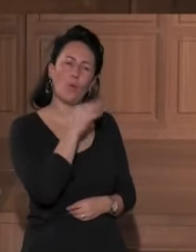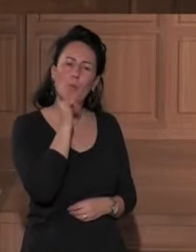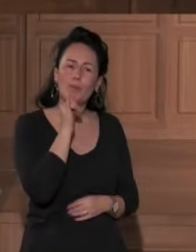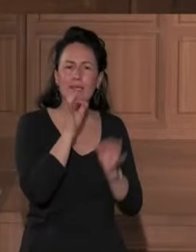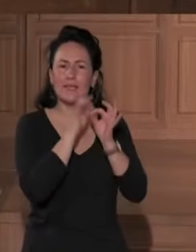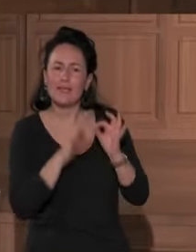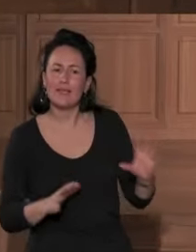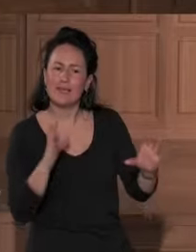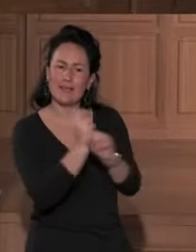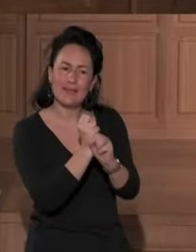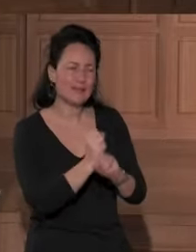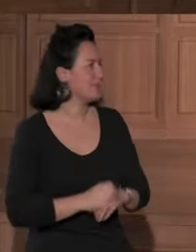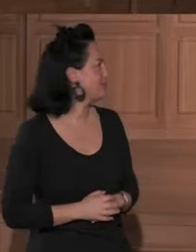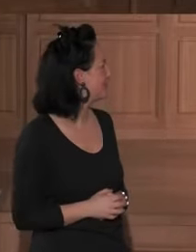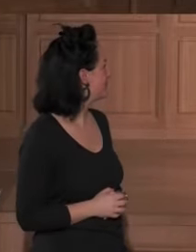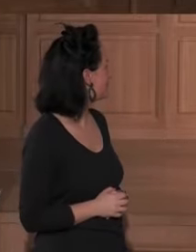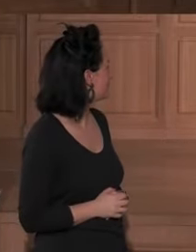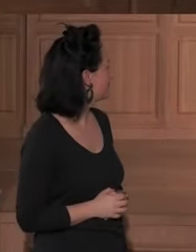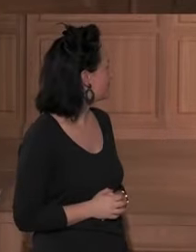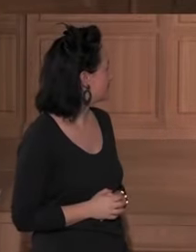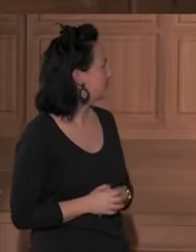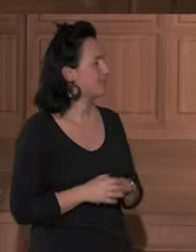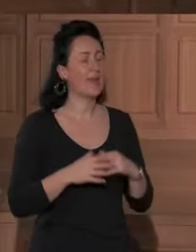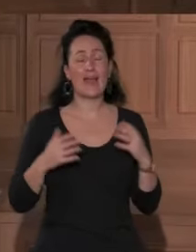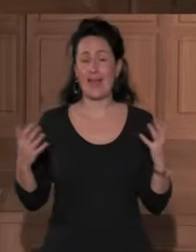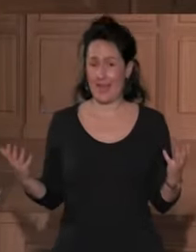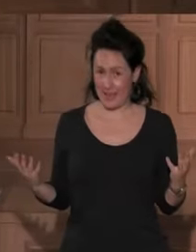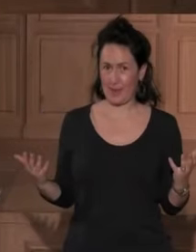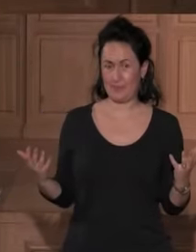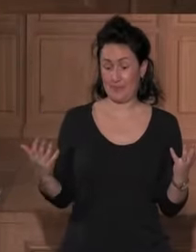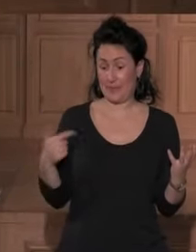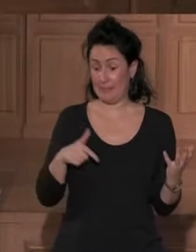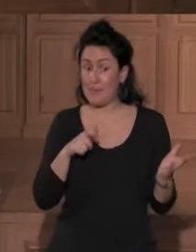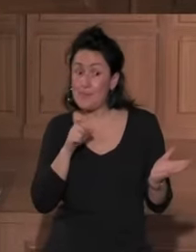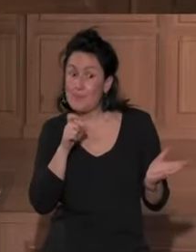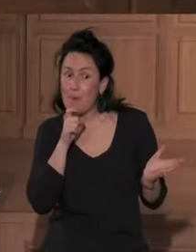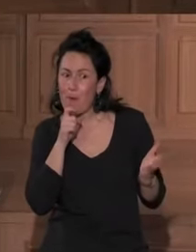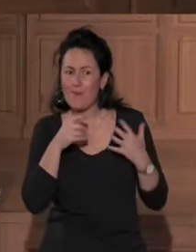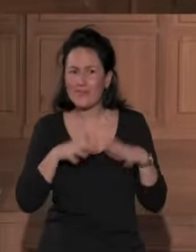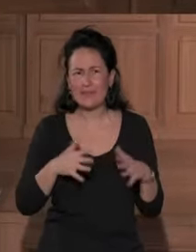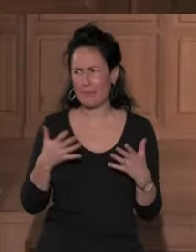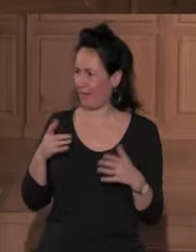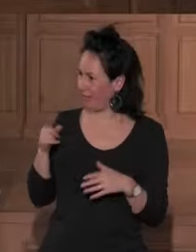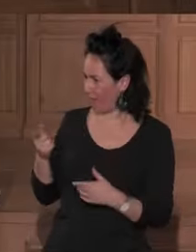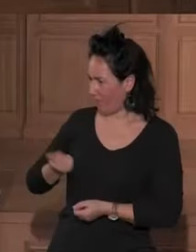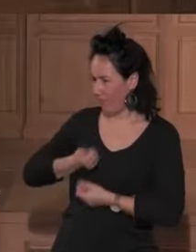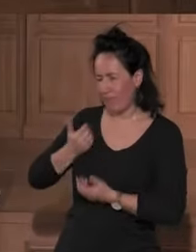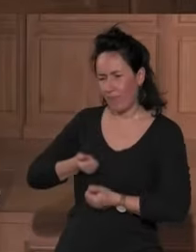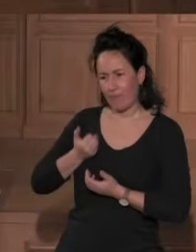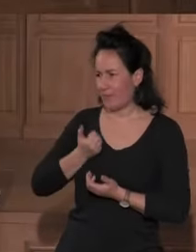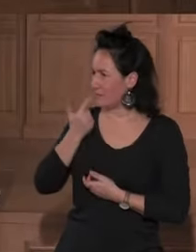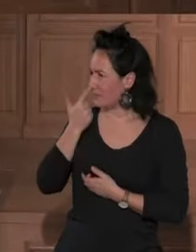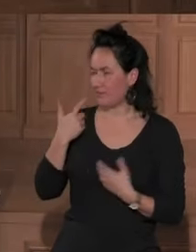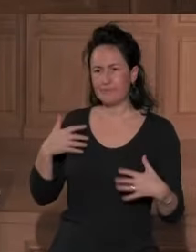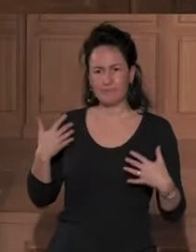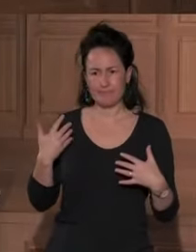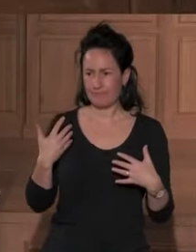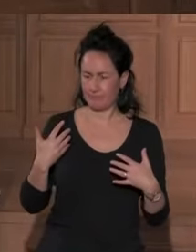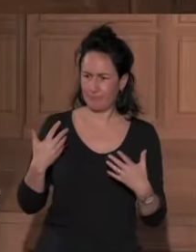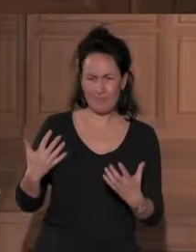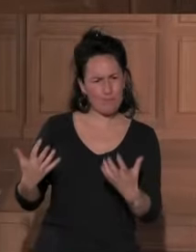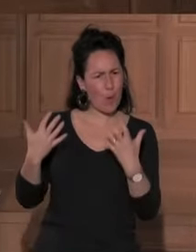La suite de la soirée? La suite de la soirée, c'est la troisième rencontre, mais on n'a pas tout fini encore. Mais je trouve que ce que vous nous partagez là dit bien le sens